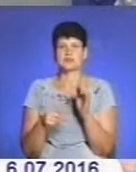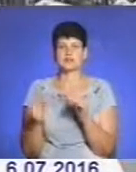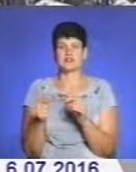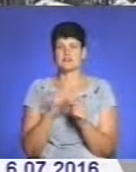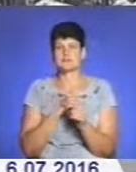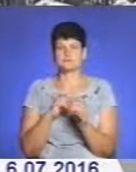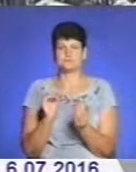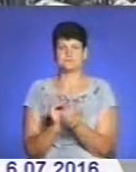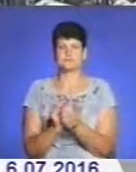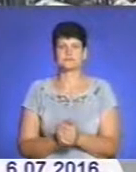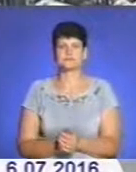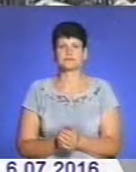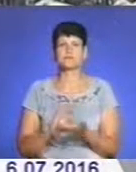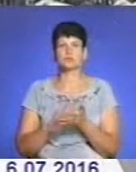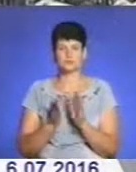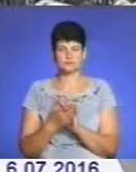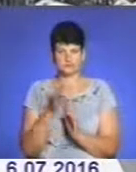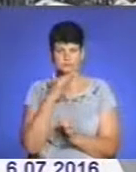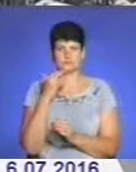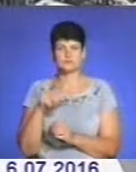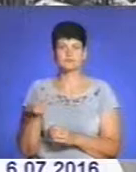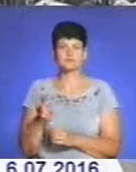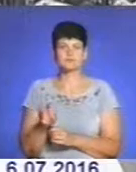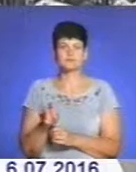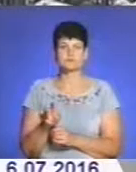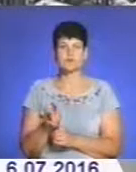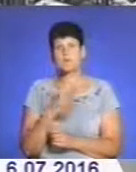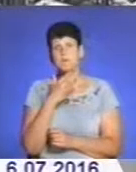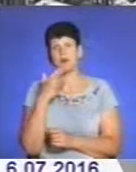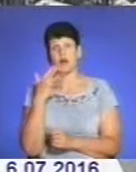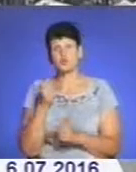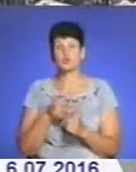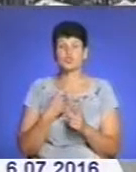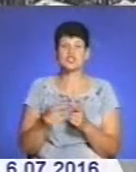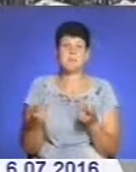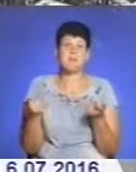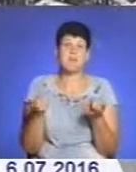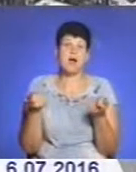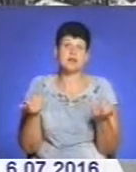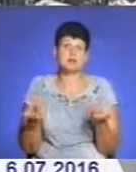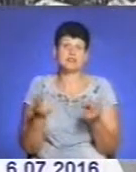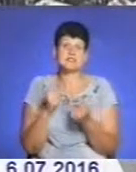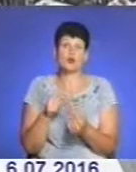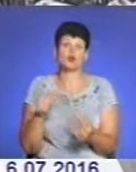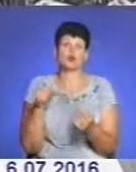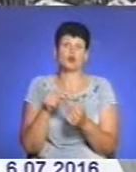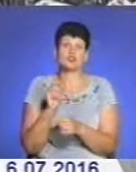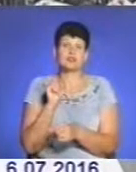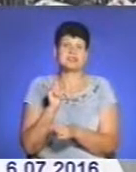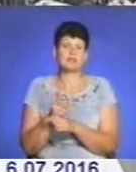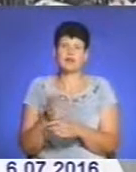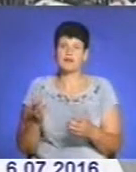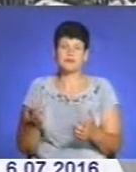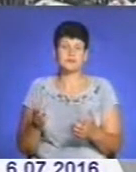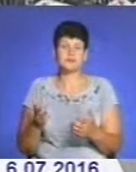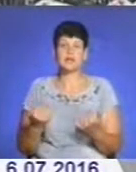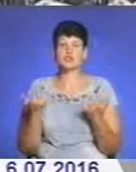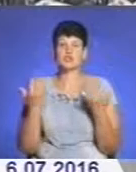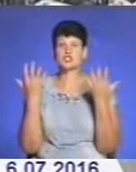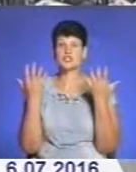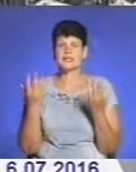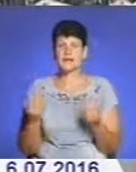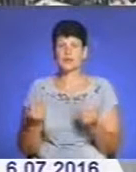уже контрактників зголосилися йти на службу? Ну, багато чи мало, це зараз знову ж таки уточнене завдання. На сьогоднішній